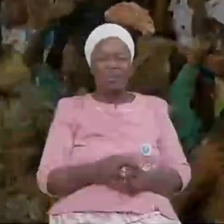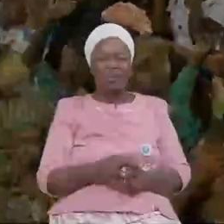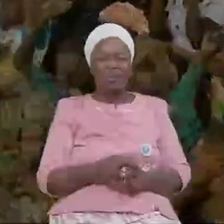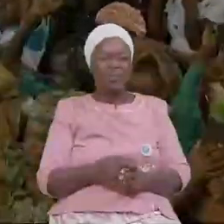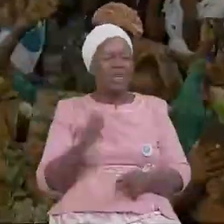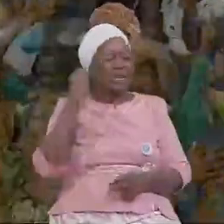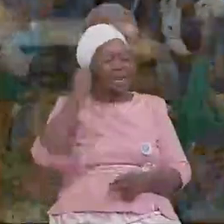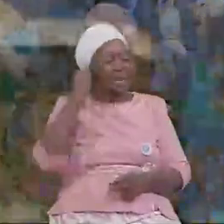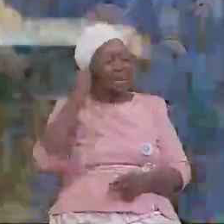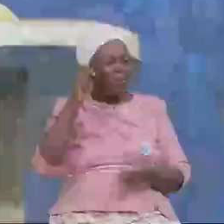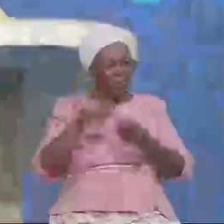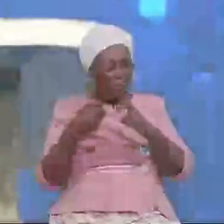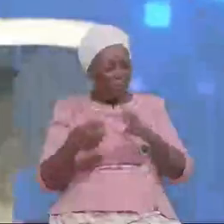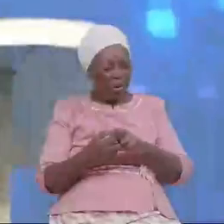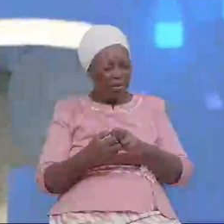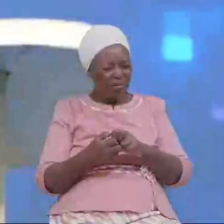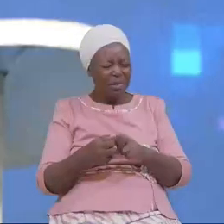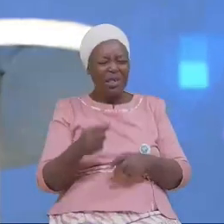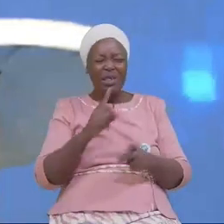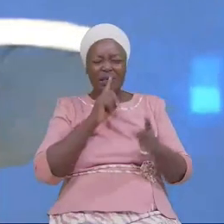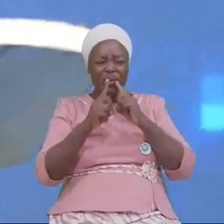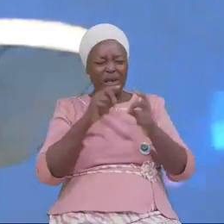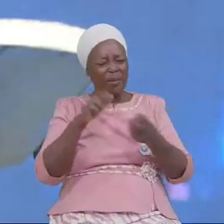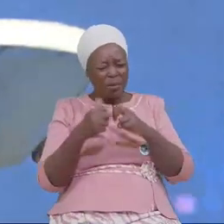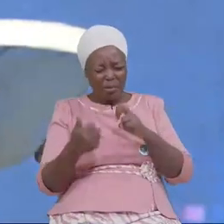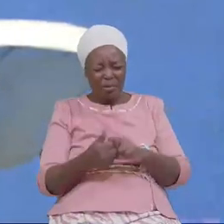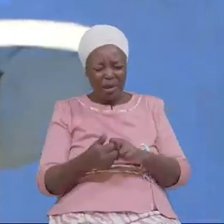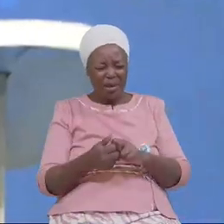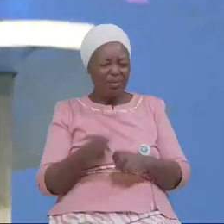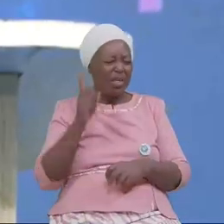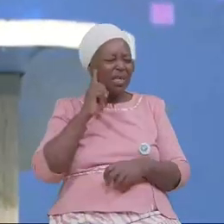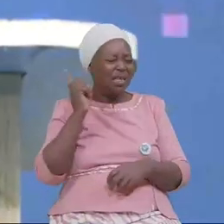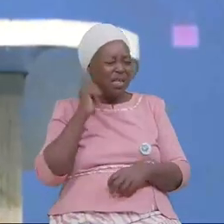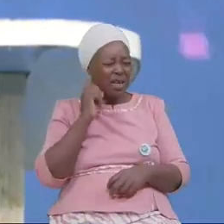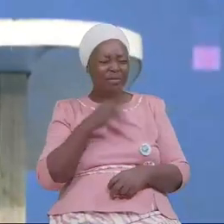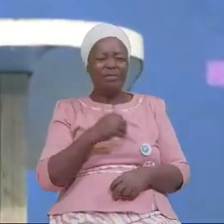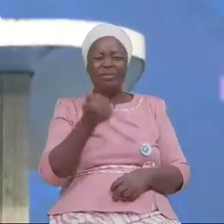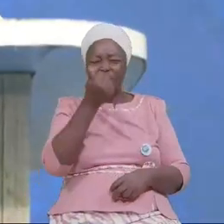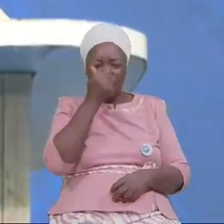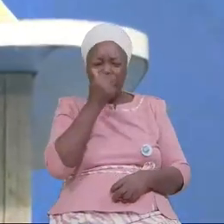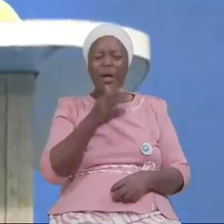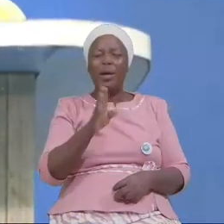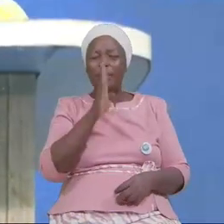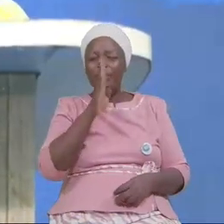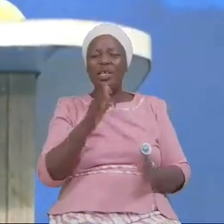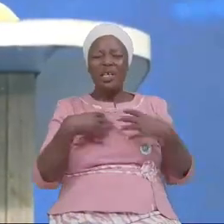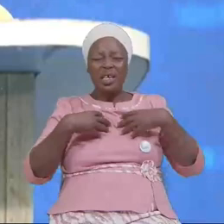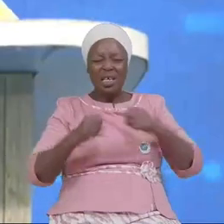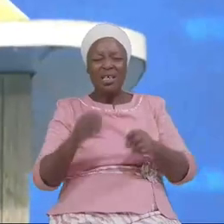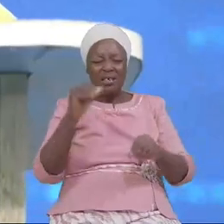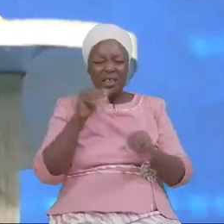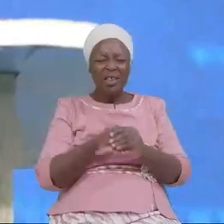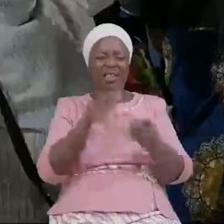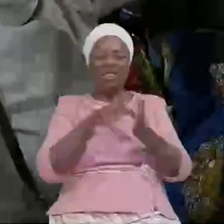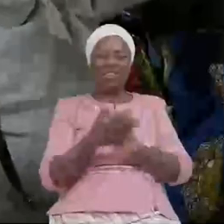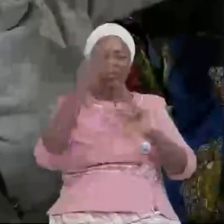d'oreille, les problèmes de mutisme, sourd muet, soyez parfaitement guéris au nom de